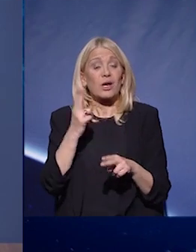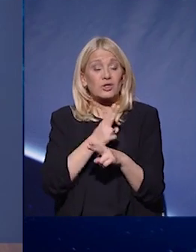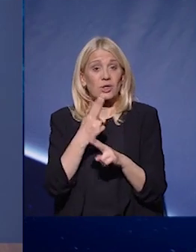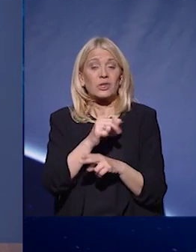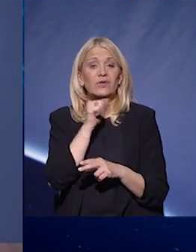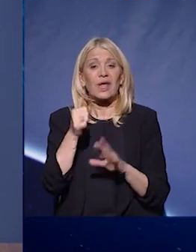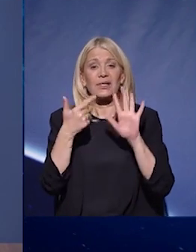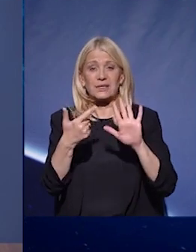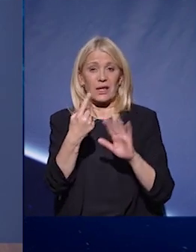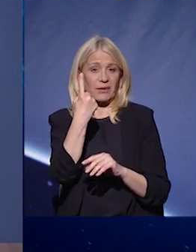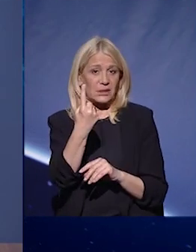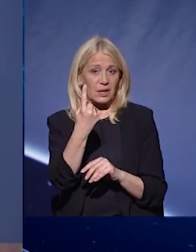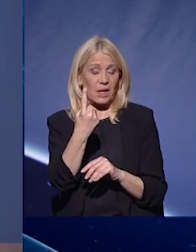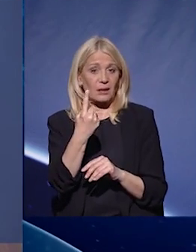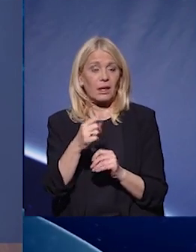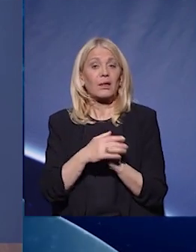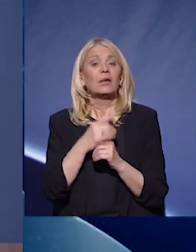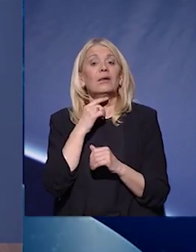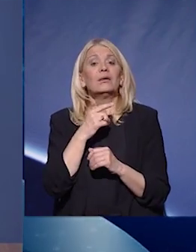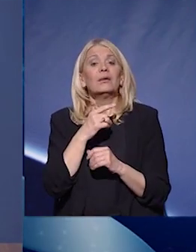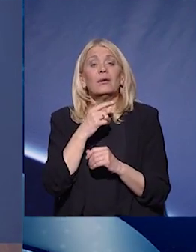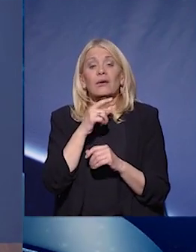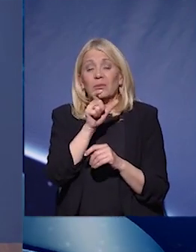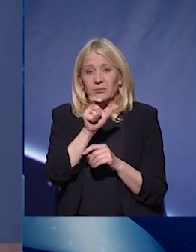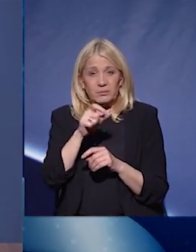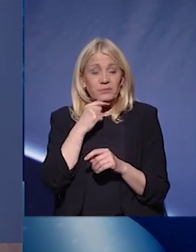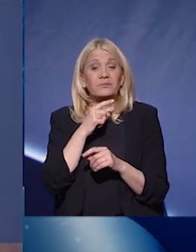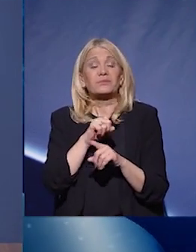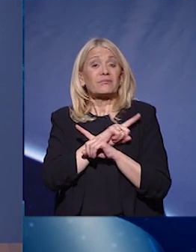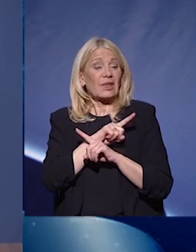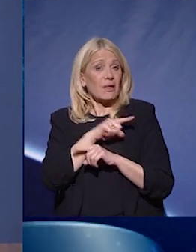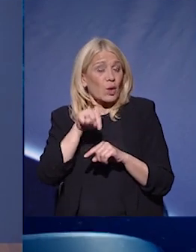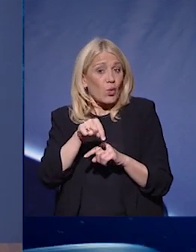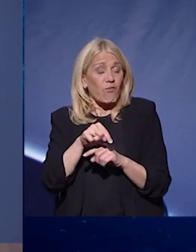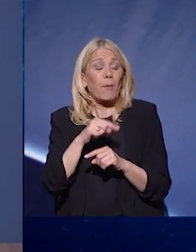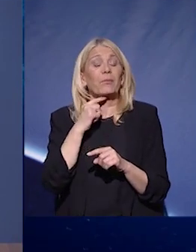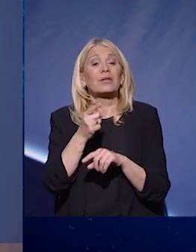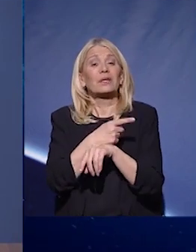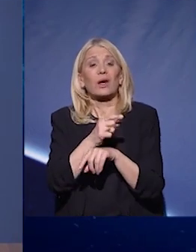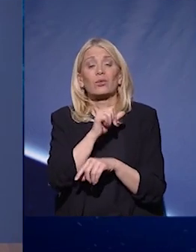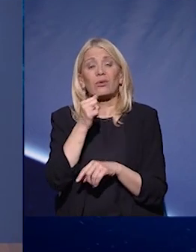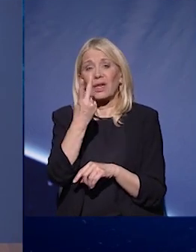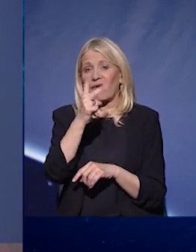je 71. Letalitet, odnosno smrtnost, u ovom momentu iznosi